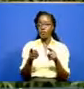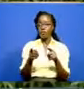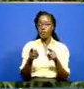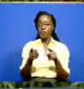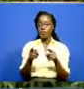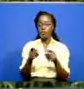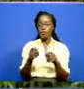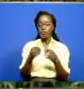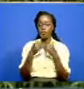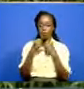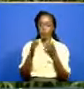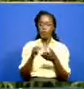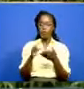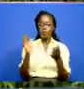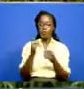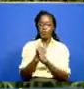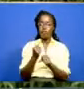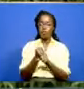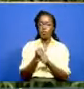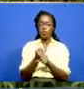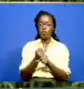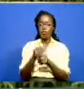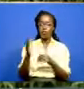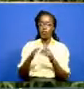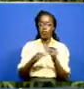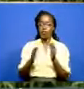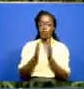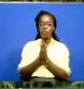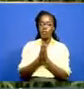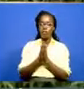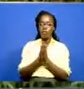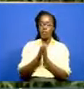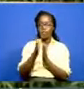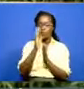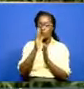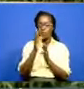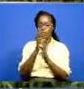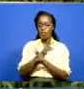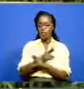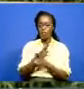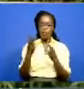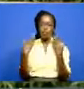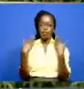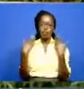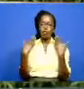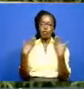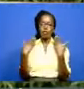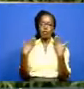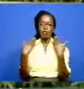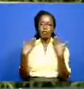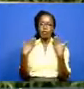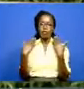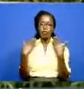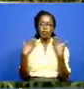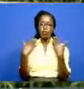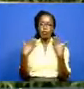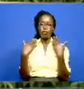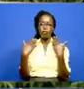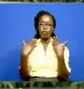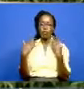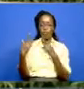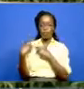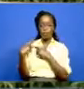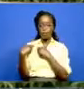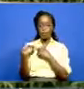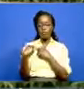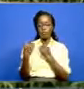unaweza kufanya zaidi ya kumuombea Mwenyezi Mungu ampe pumziko la milele. Na kwa sababu jukumu ambalo